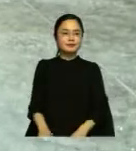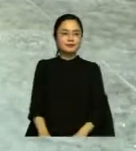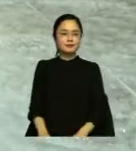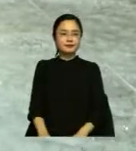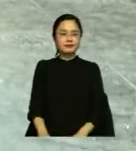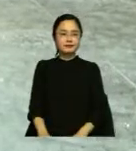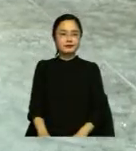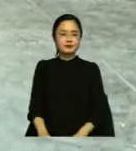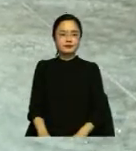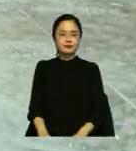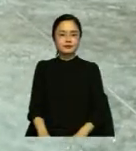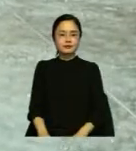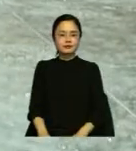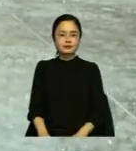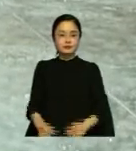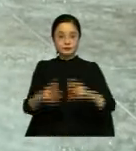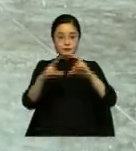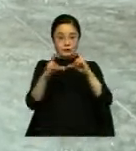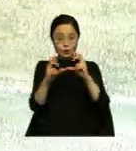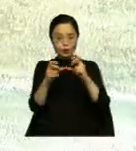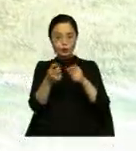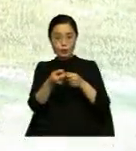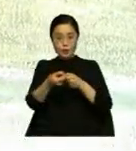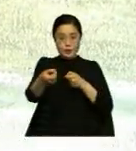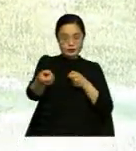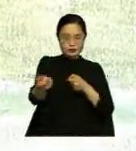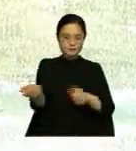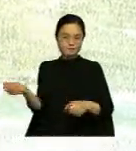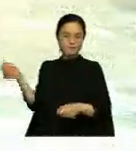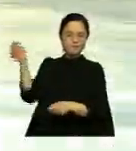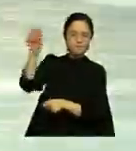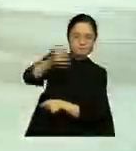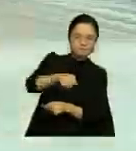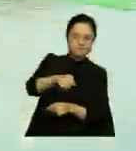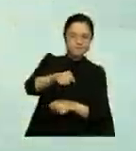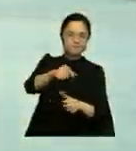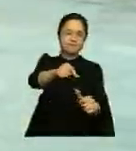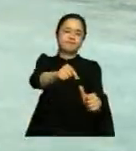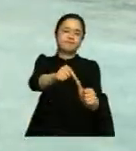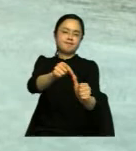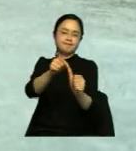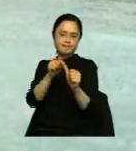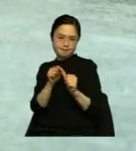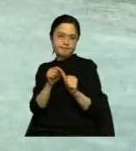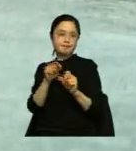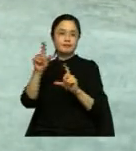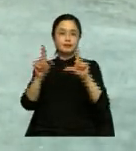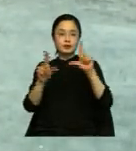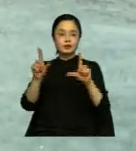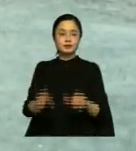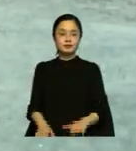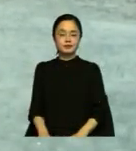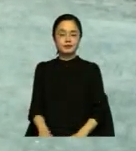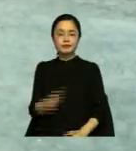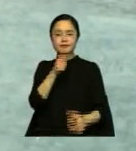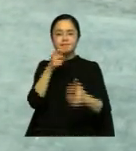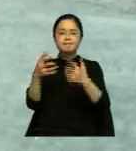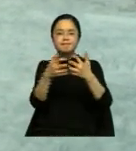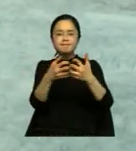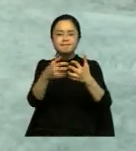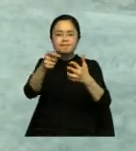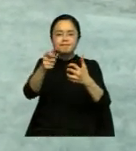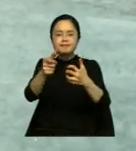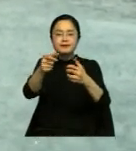밧줄도 구조도구로 유용하게 사용됩니다. 주변 얼음이 얇아 접근하기 쉽지 않은 상황에서 먼 거리에서